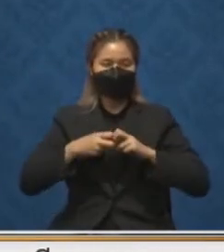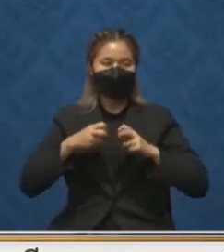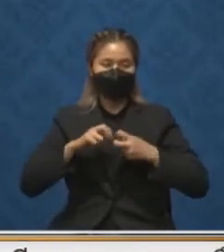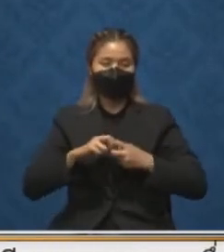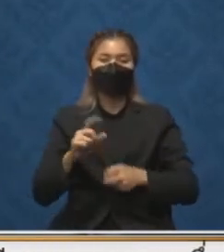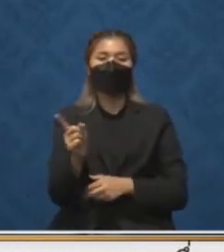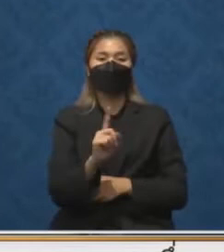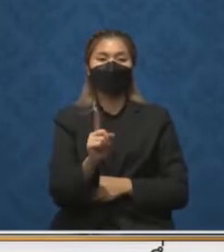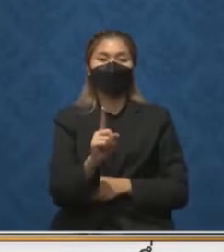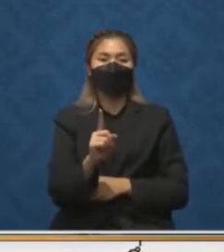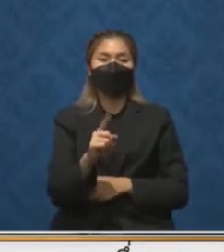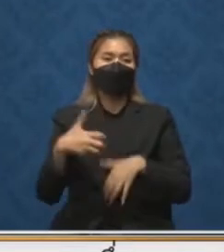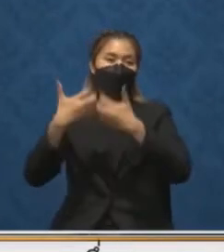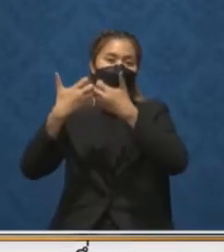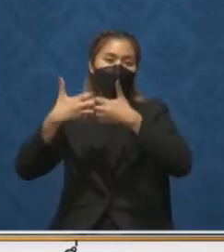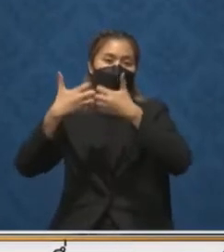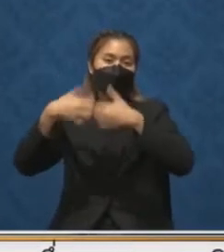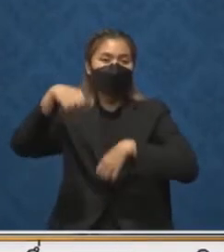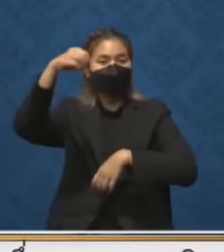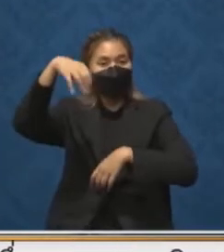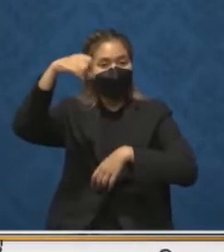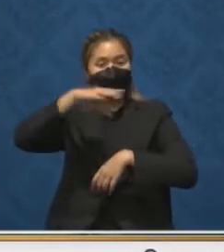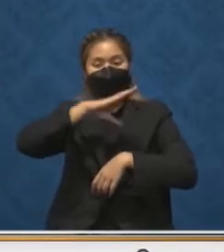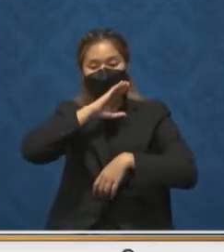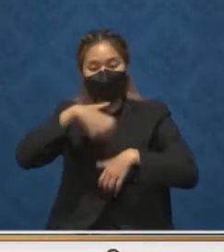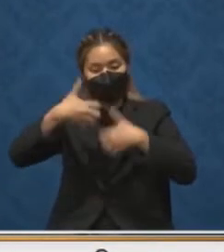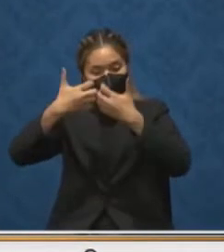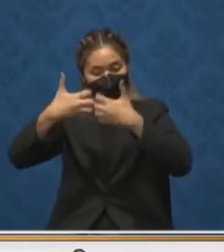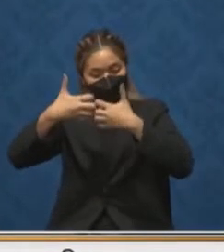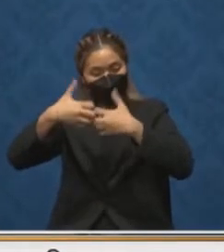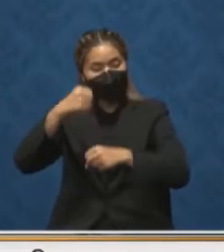บอกว่าโลงไฟ้าเราคจะผลิตด้วย